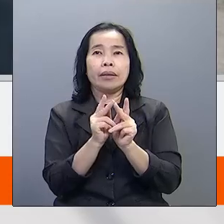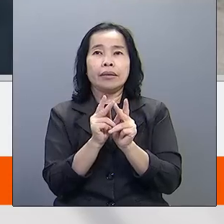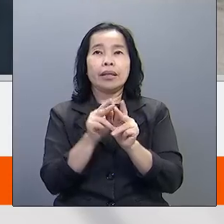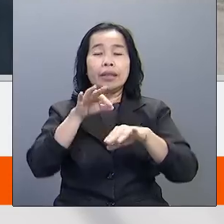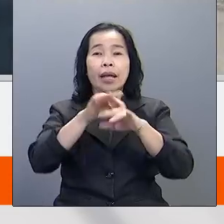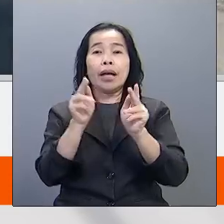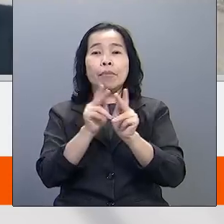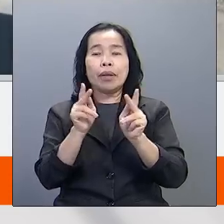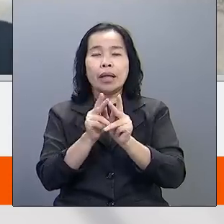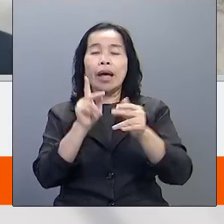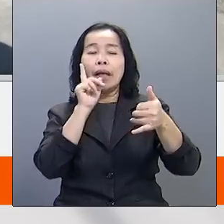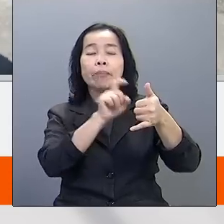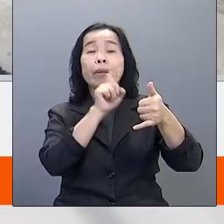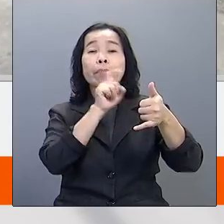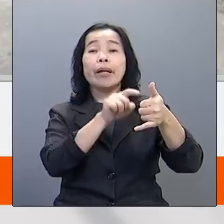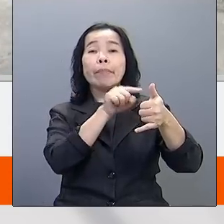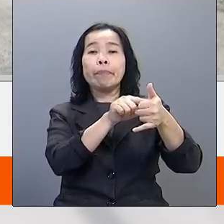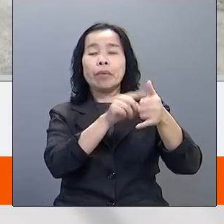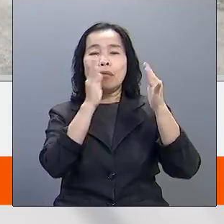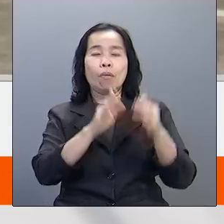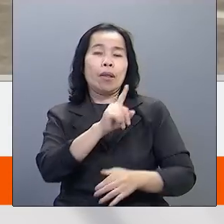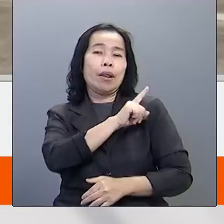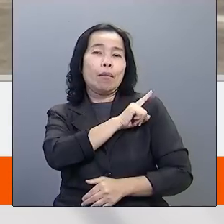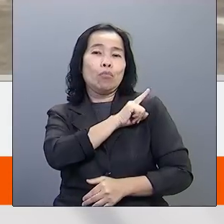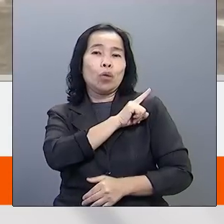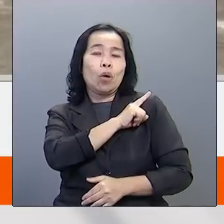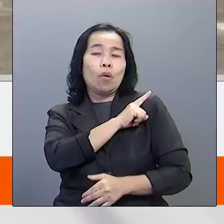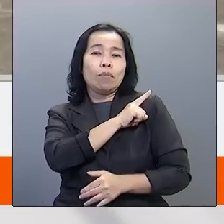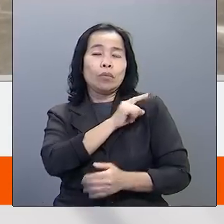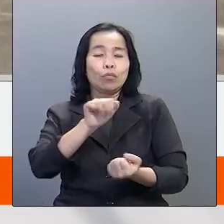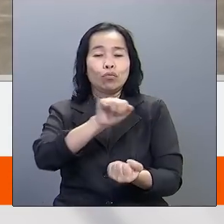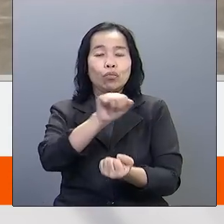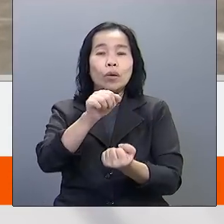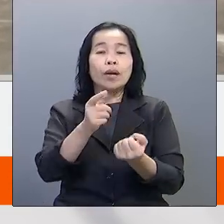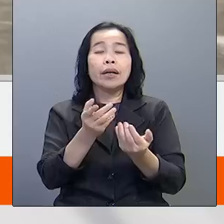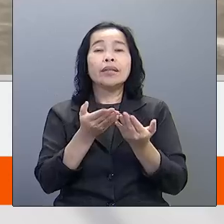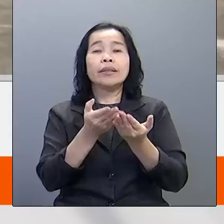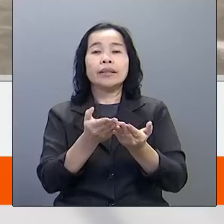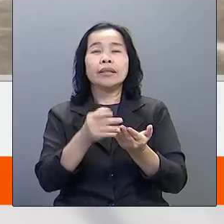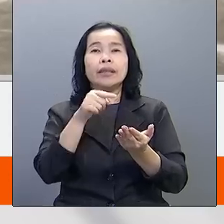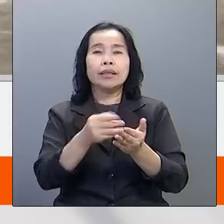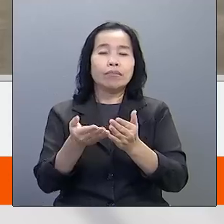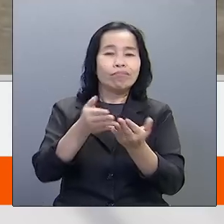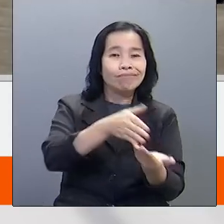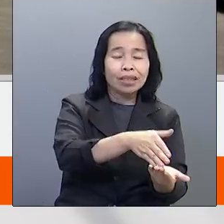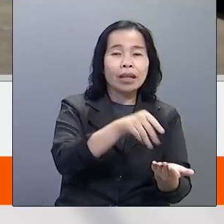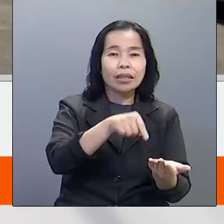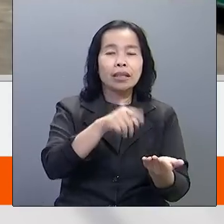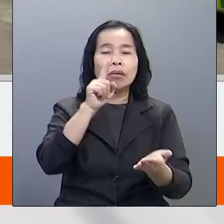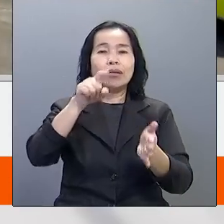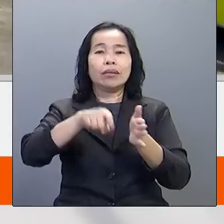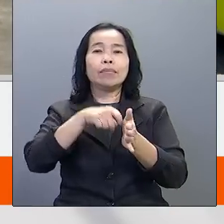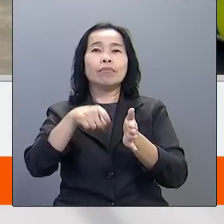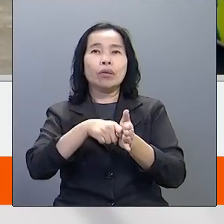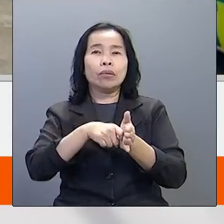สอบตรวจหาข้อเท็จจริงของสาเหตุของที่เรืออับปางในครั้งนี้นะครับรวมถึงได้ตั้งคณะกรรมการทำงาน